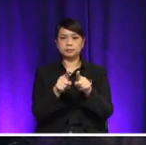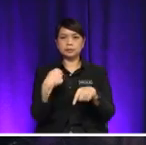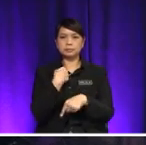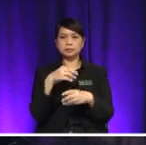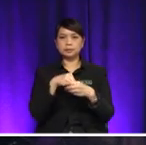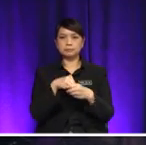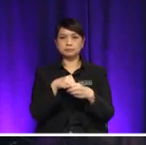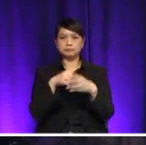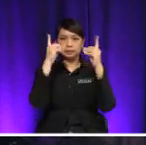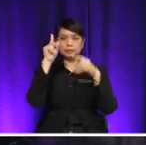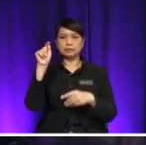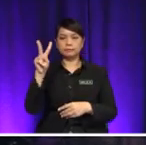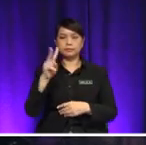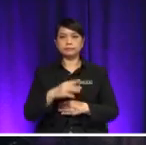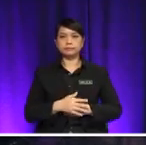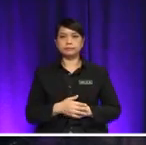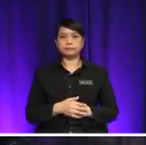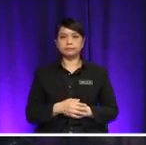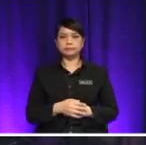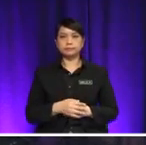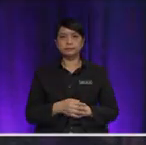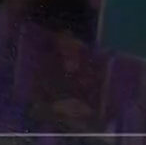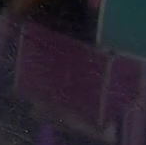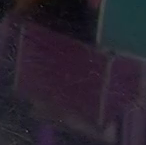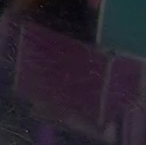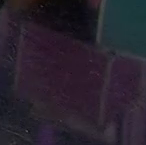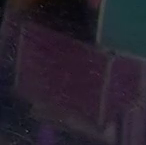TV PPM tentunya untuk matematika tambahan